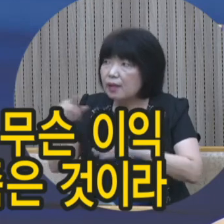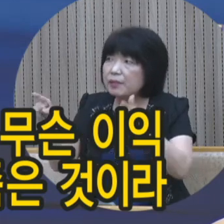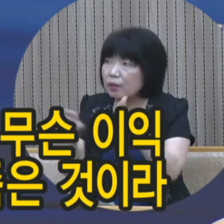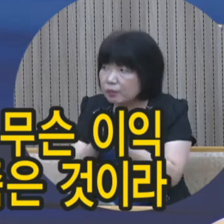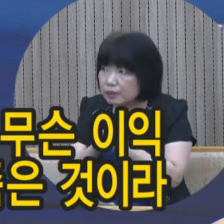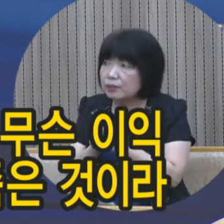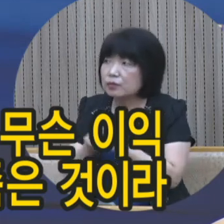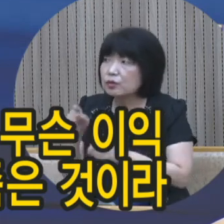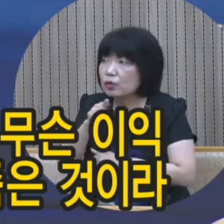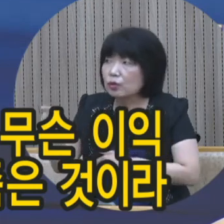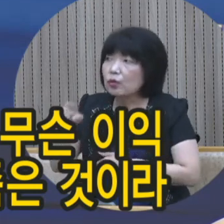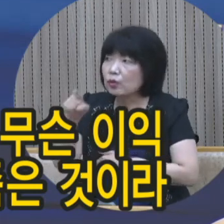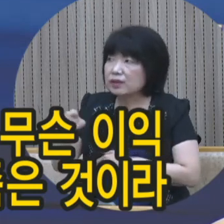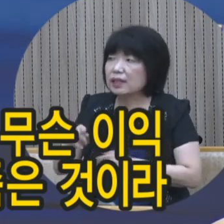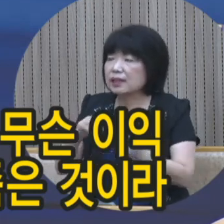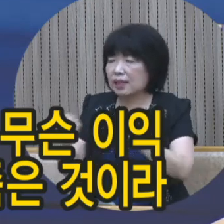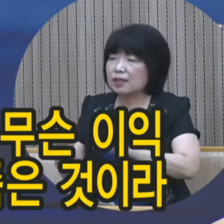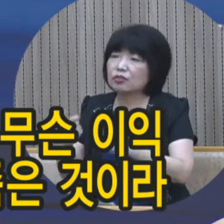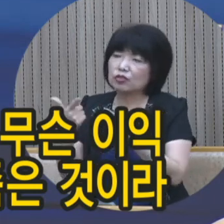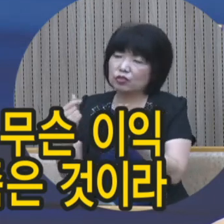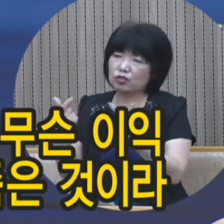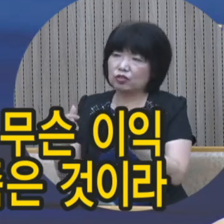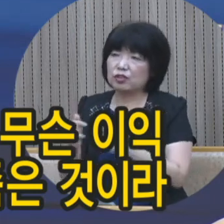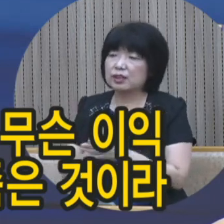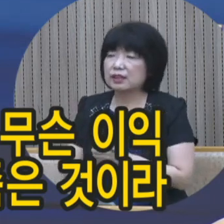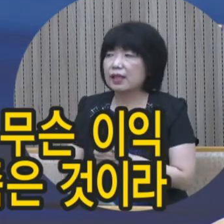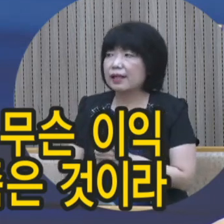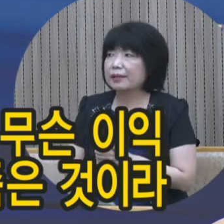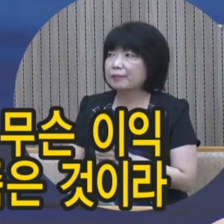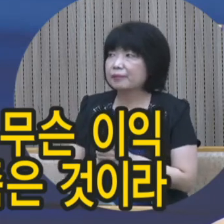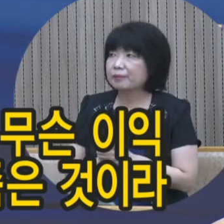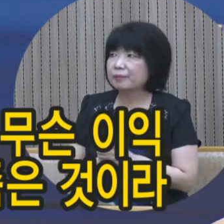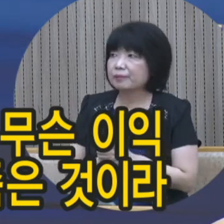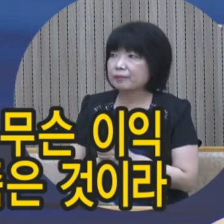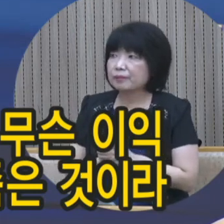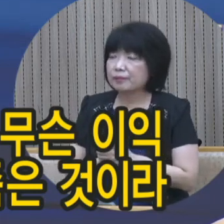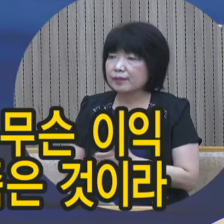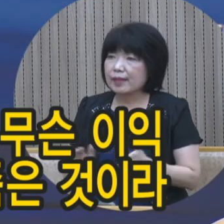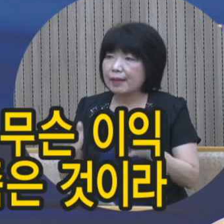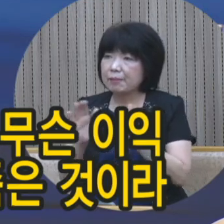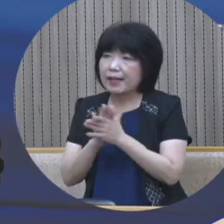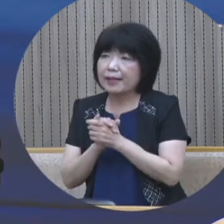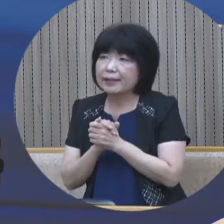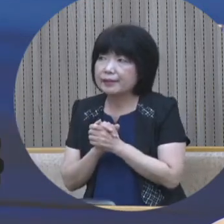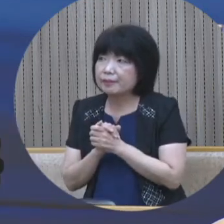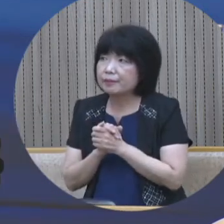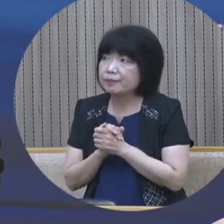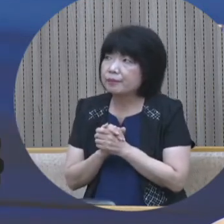행함이 없는 믿음은 그 자체가 죽은 것이라. 아멘.